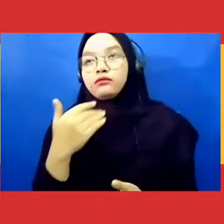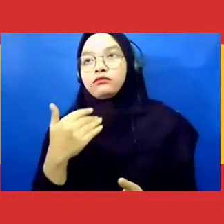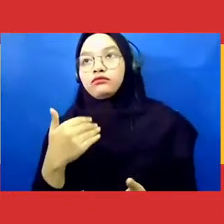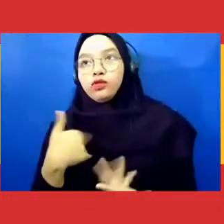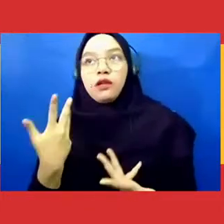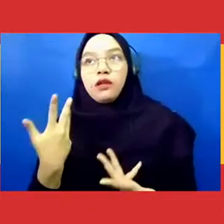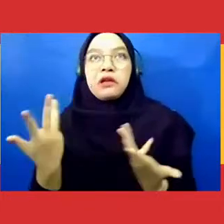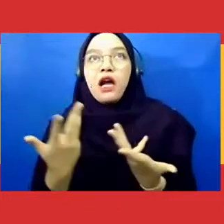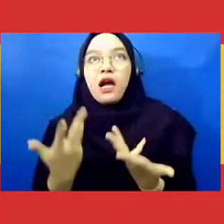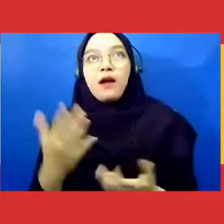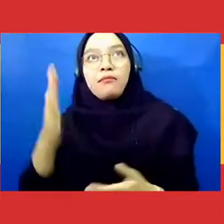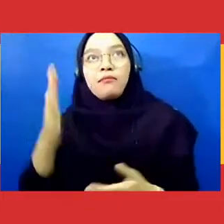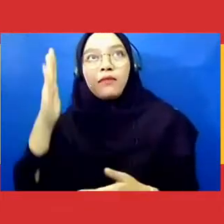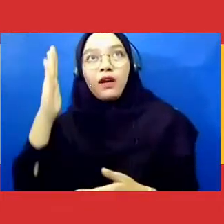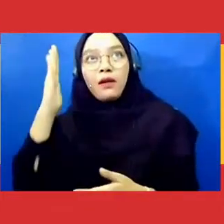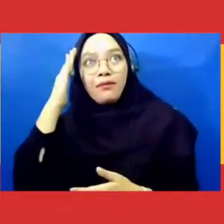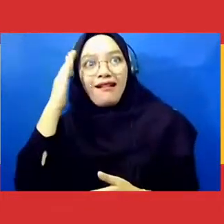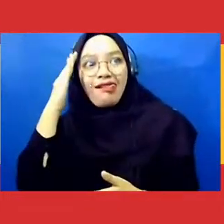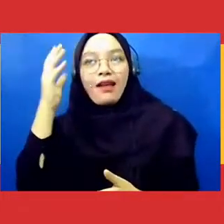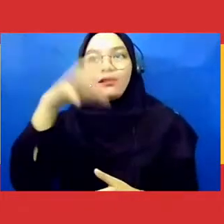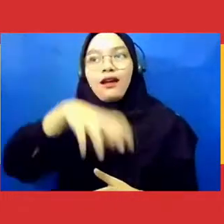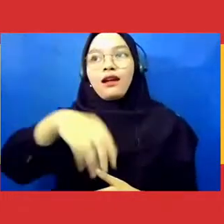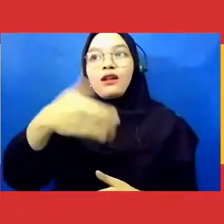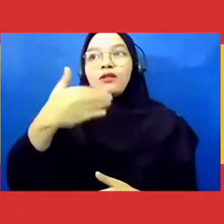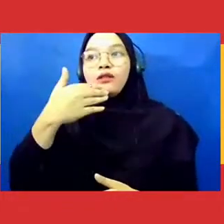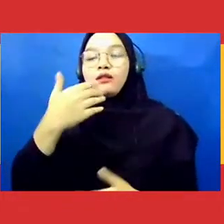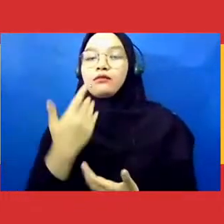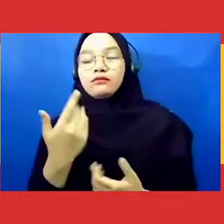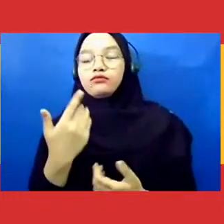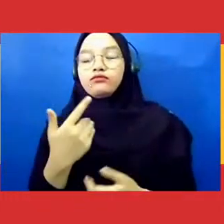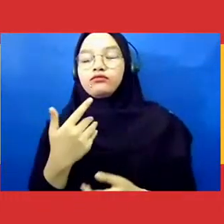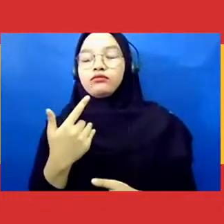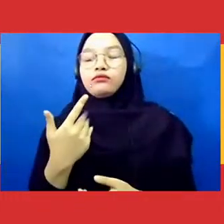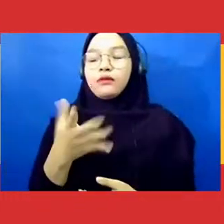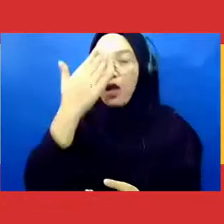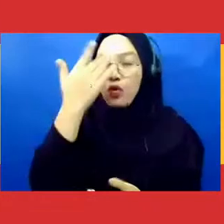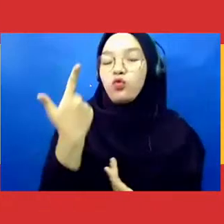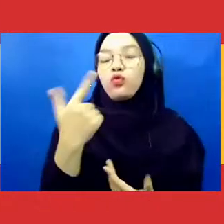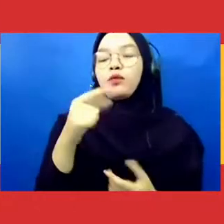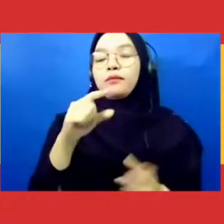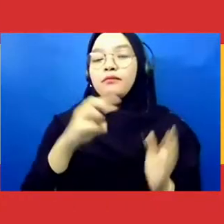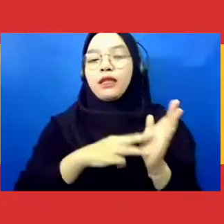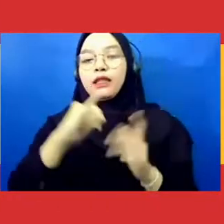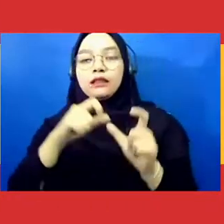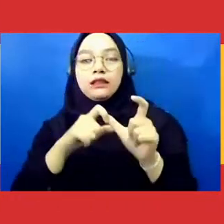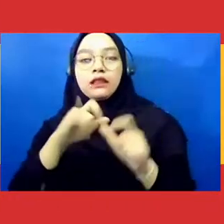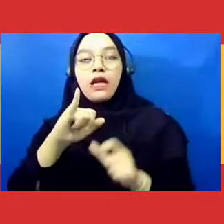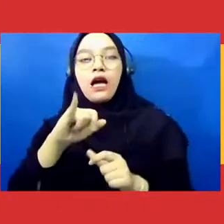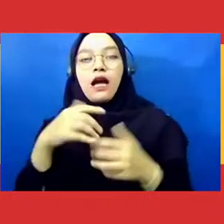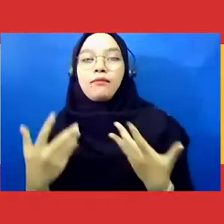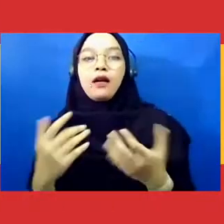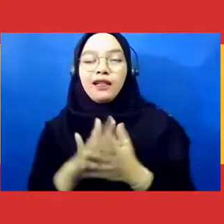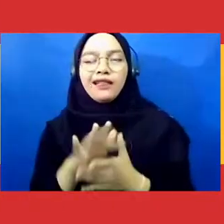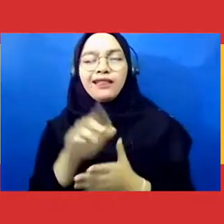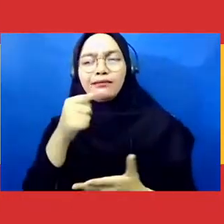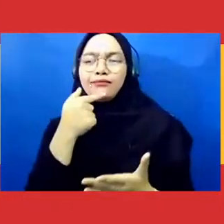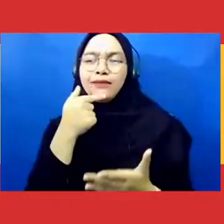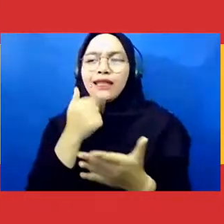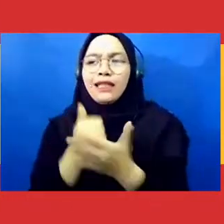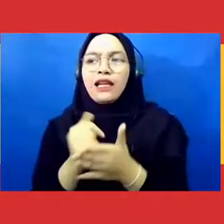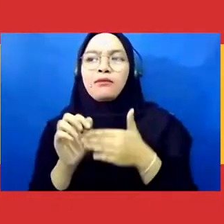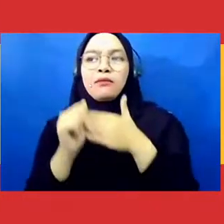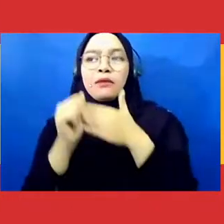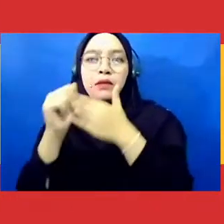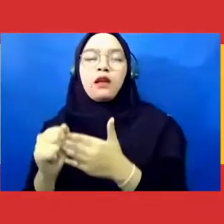Tentang fungsinya. Jadi leadership dalam hal ini diperhatikan sekali, sehingga kita